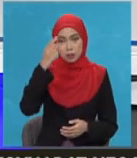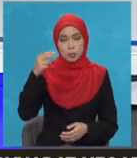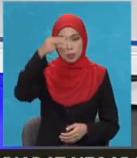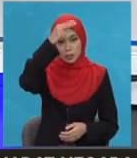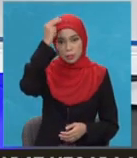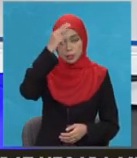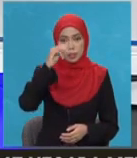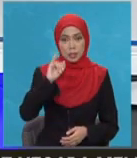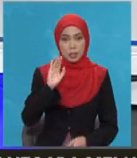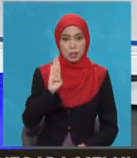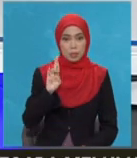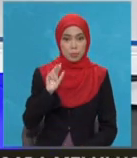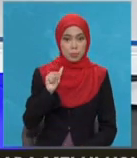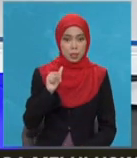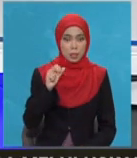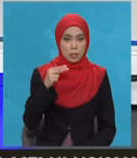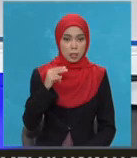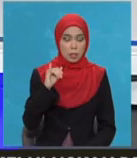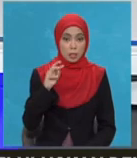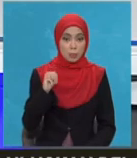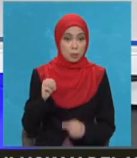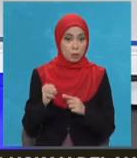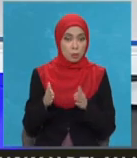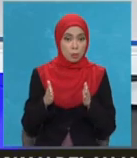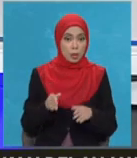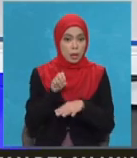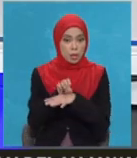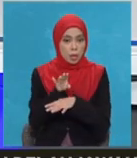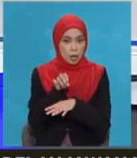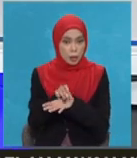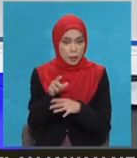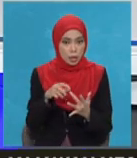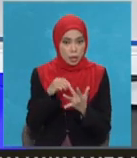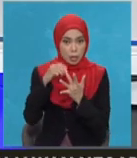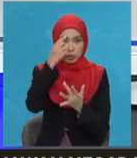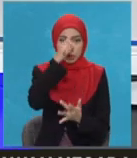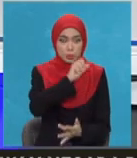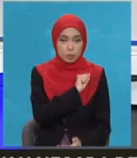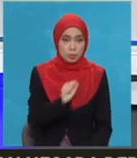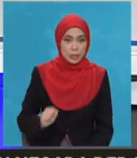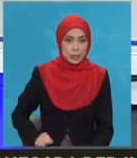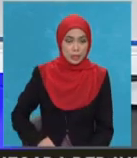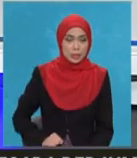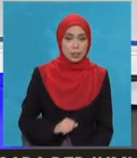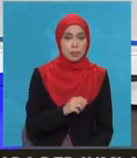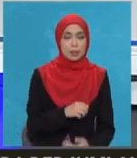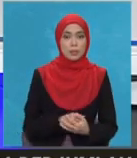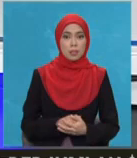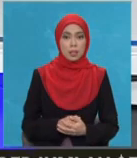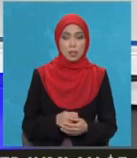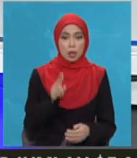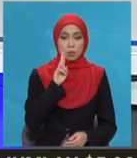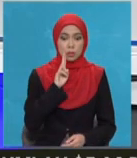Ibrahim penasihat khas ke bawah dunia Maha mulia dan menteri di jembatan perdana menteri dalam ucapan penangguhannya